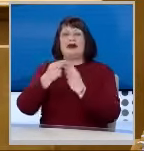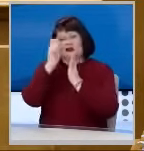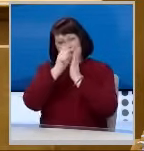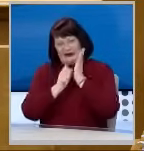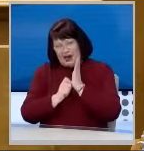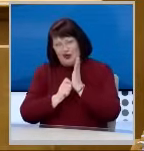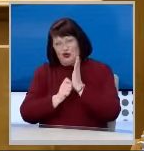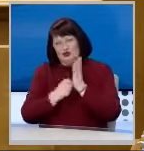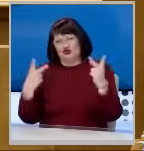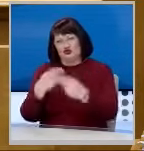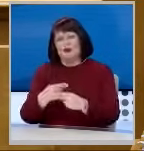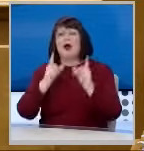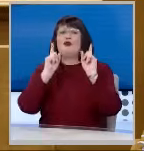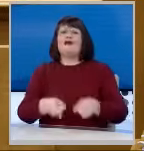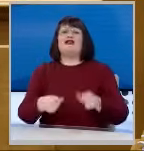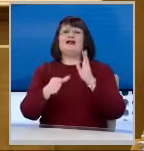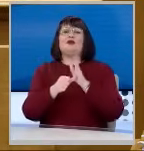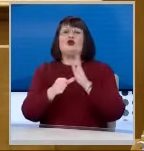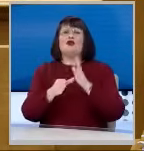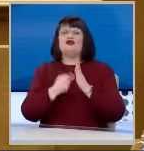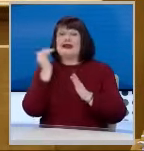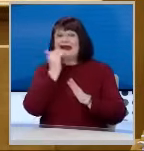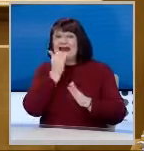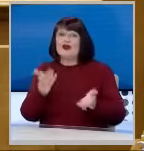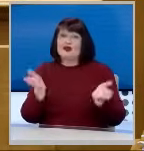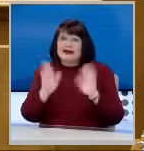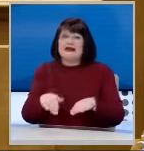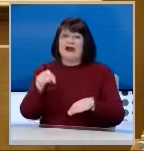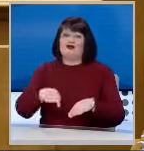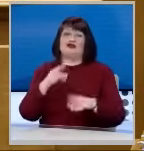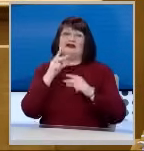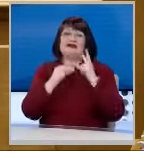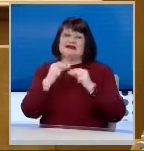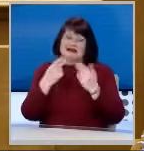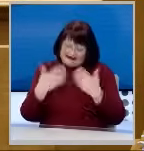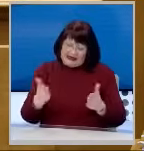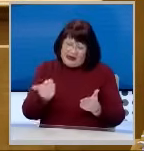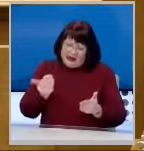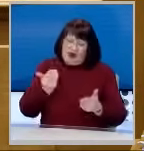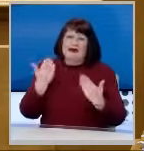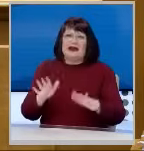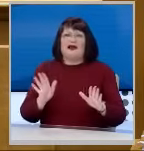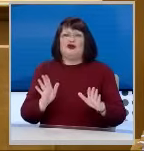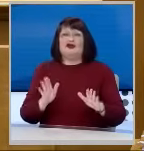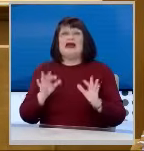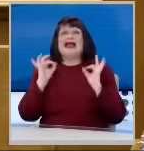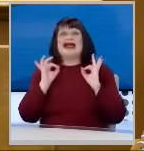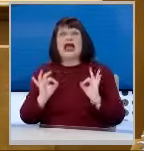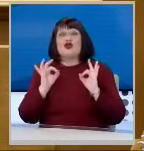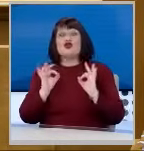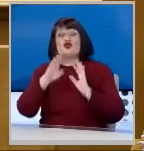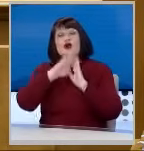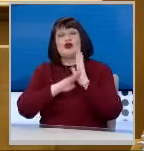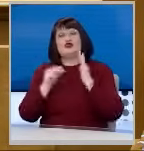κατάλογο και αποφάσισε να κλείσει άρων-άρων και τη σημερινή συζήτηση η οποία ά κατά τον